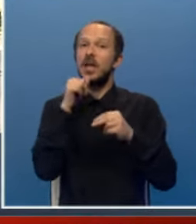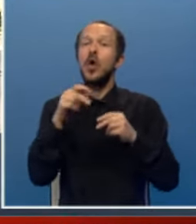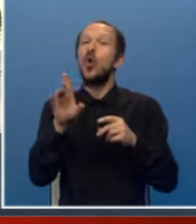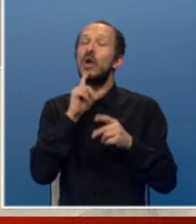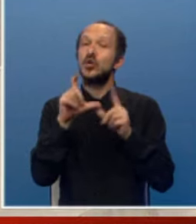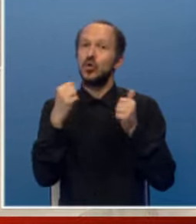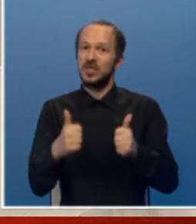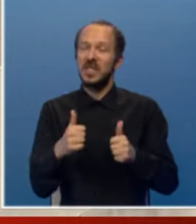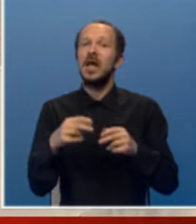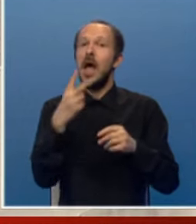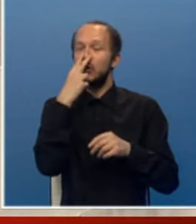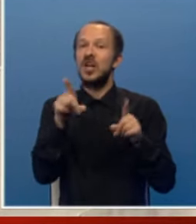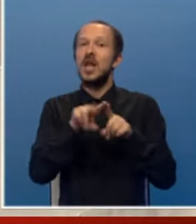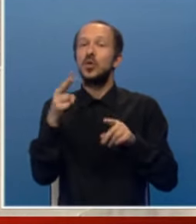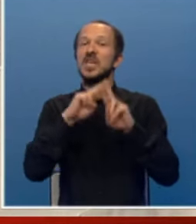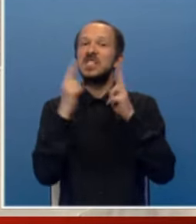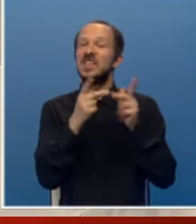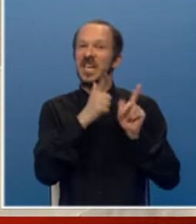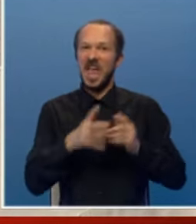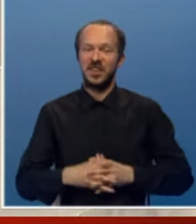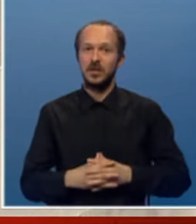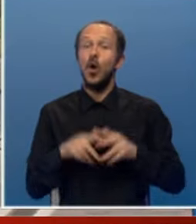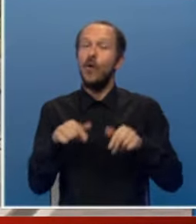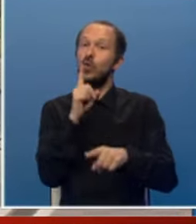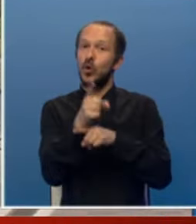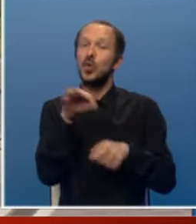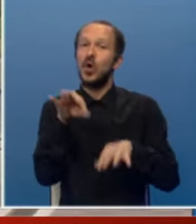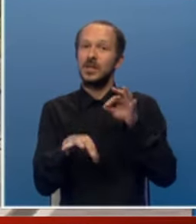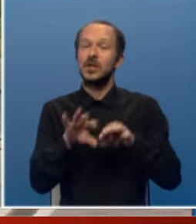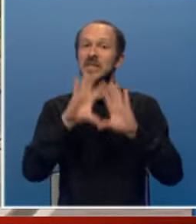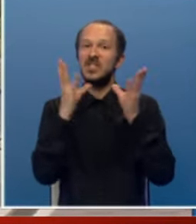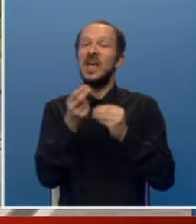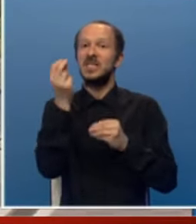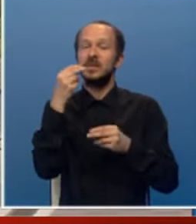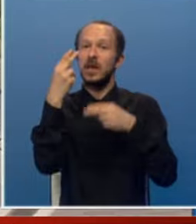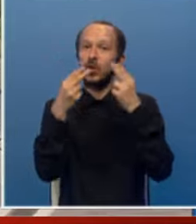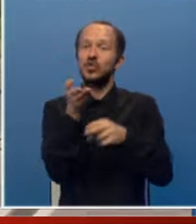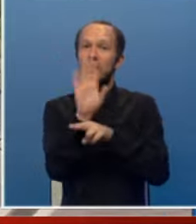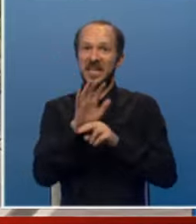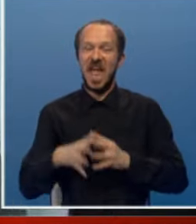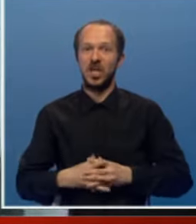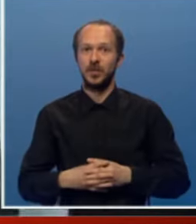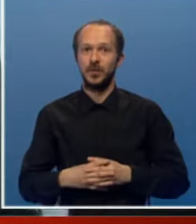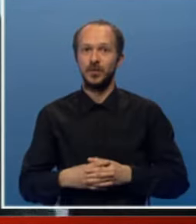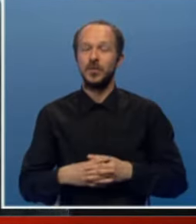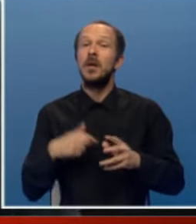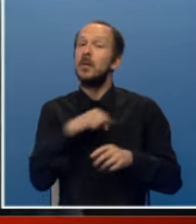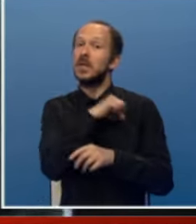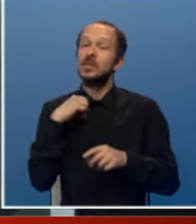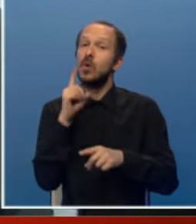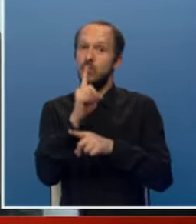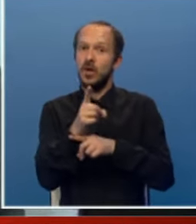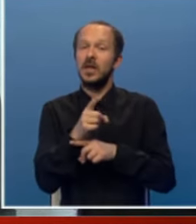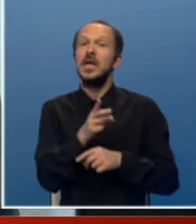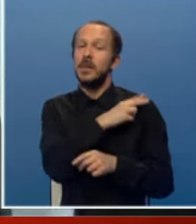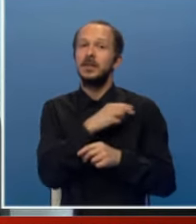koje su do sada asocirale na Drugi svjetski rat. Za ovu odluku glasale su sve srpske političke partije. Dakle, mi smo morali da,